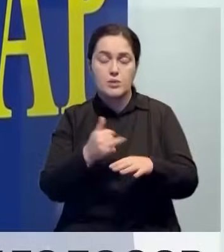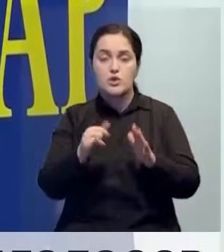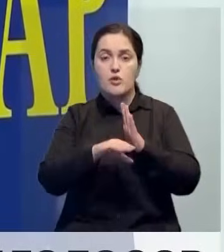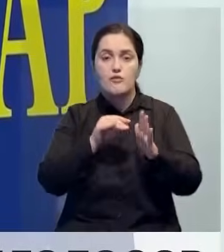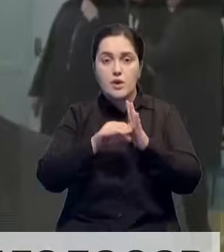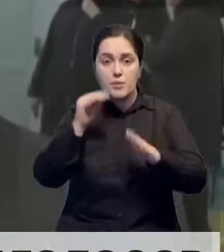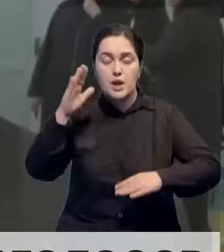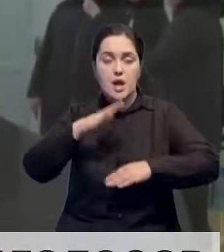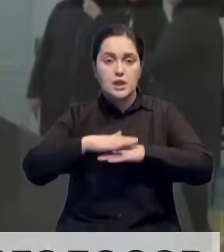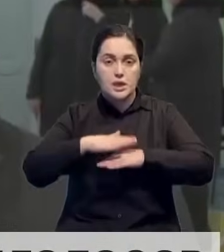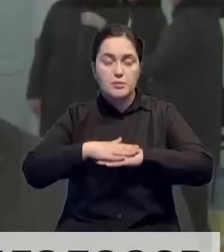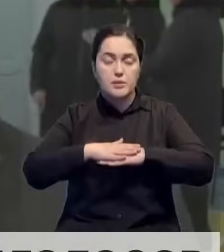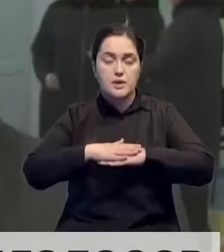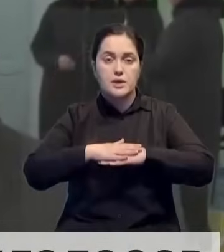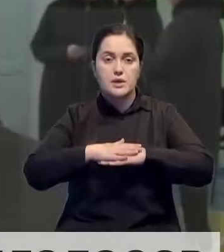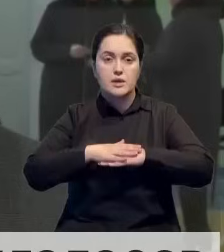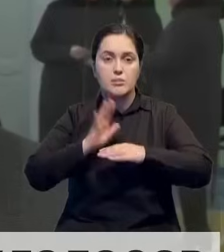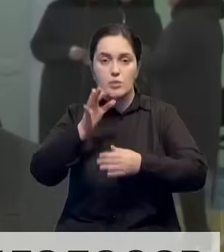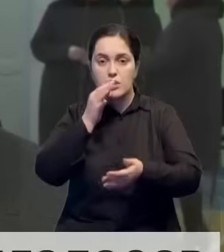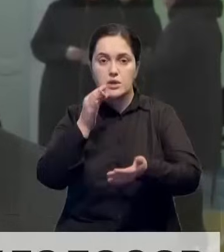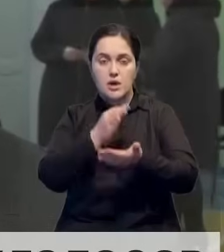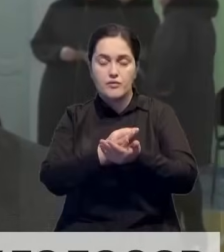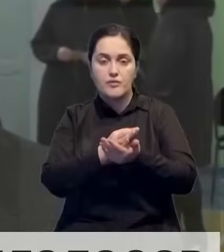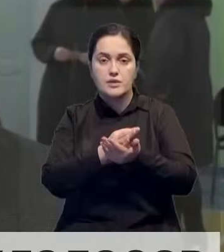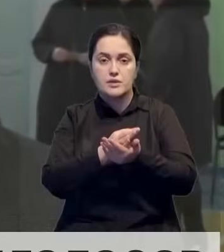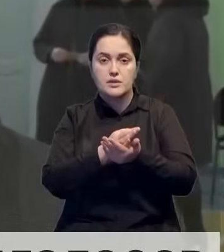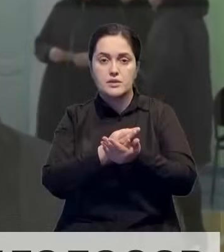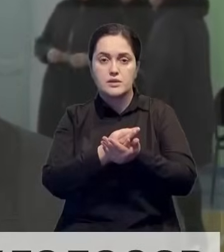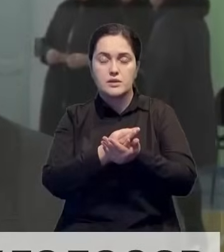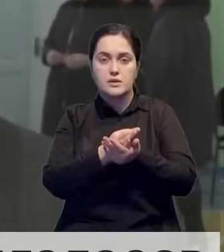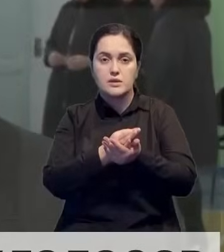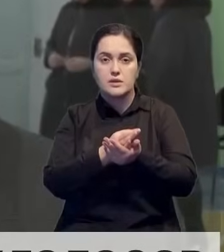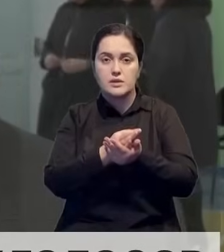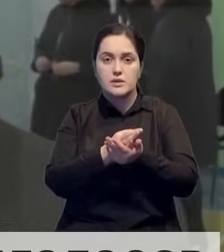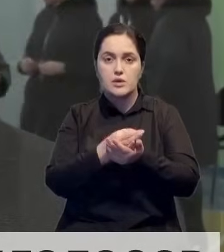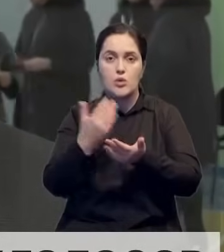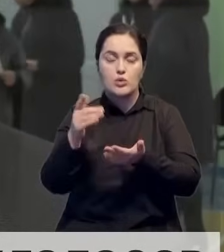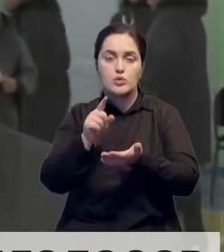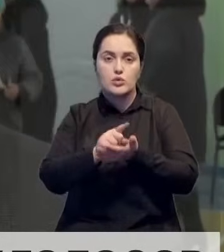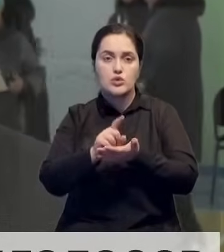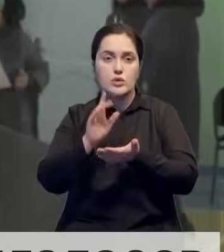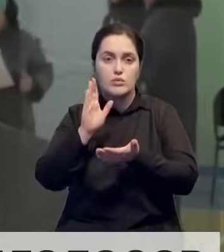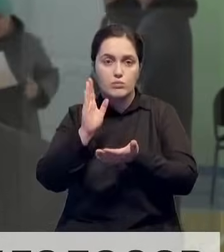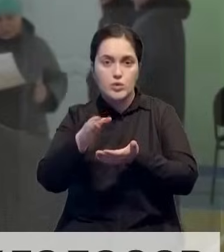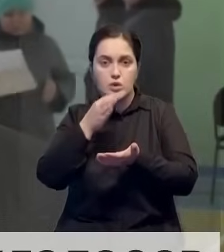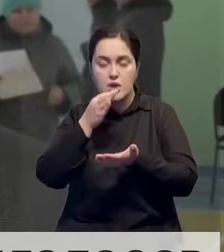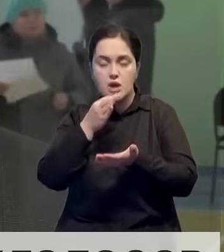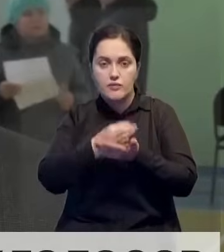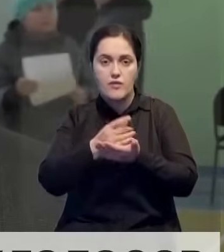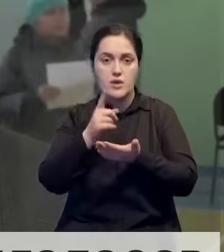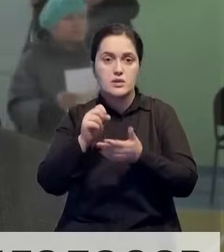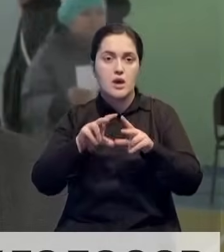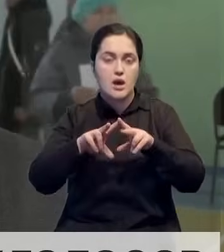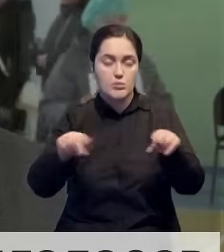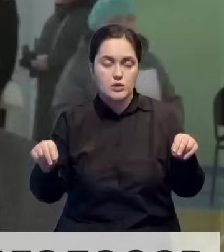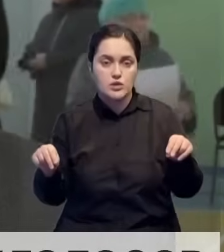определят, безусловно, некую ответственность того человека, которого мы выберем. И он должен будет отвечать за те обещания, которые